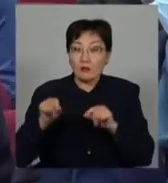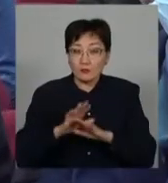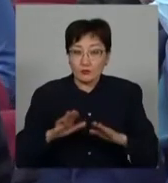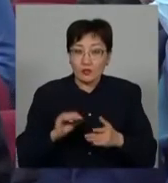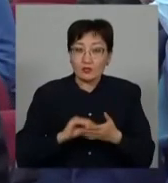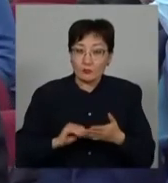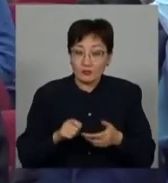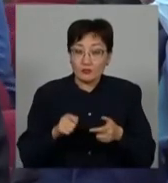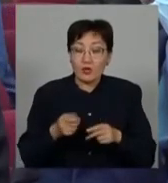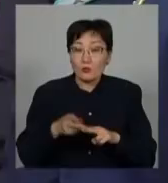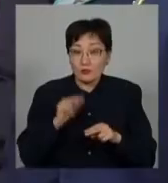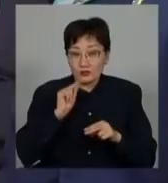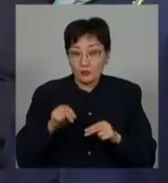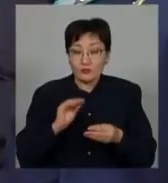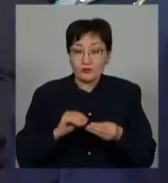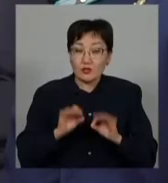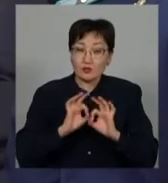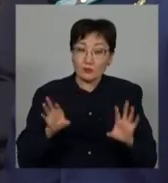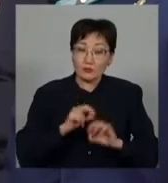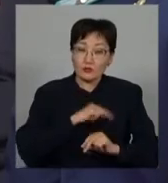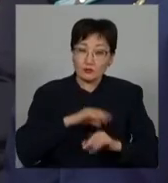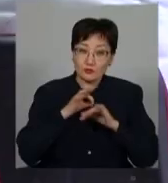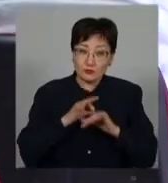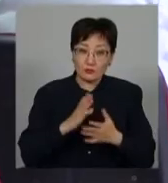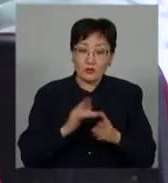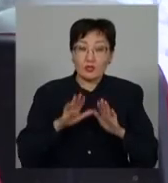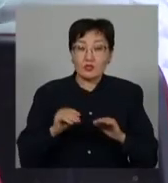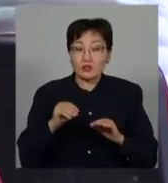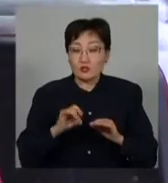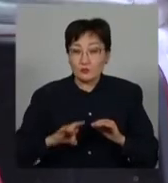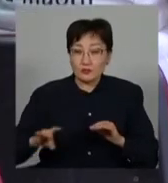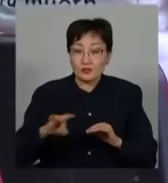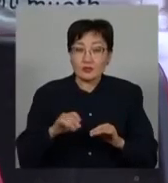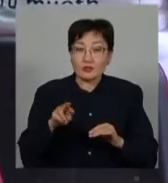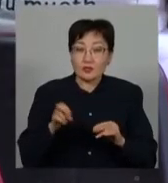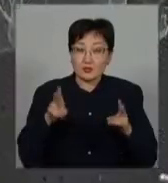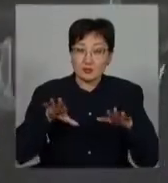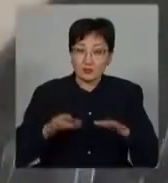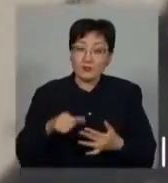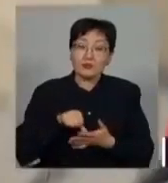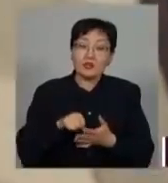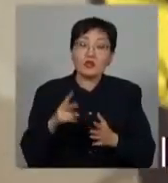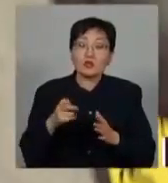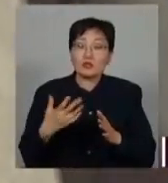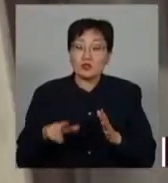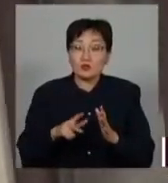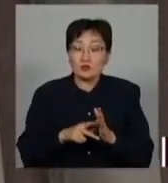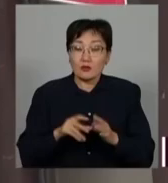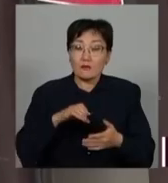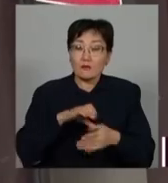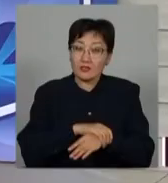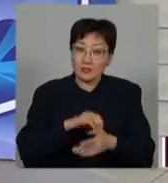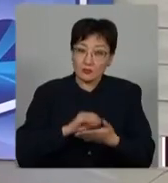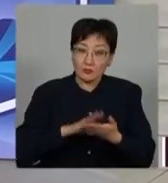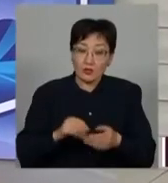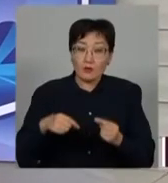тәртіп сақшылары күдіктілерге үзбей түсіндіру жұмыстарын жүргізуде. Тек Жетісу ауданында қаңтар оқиғасына қатысты 258 іс тіркеліпті.